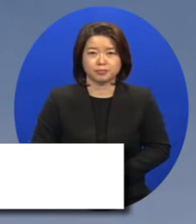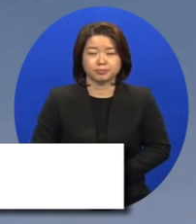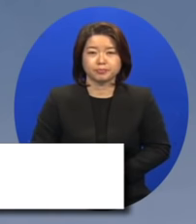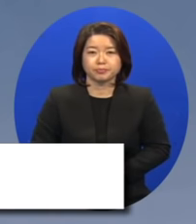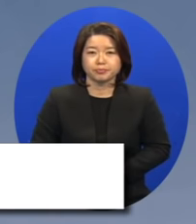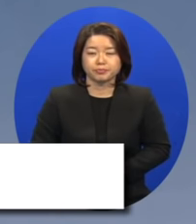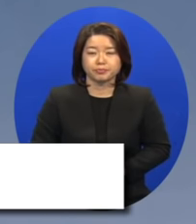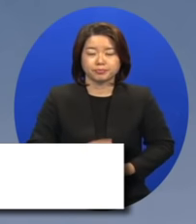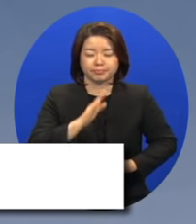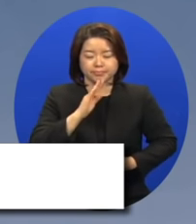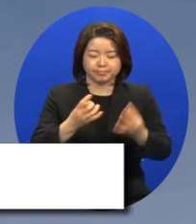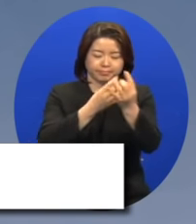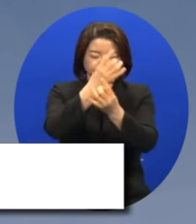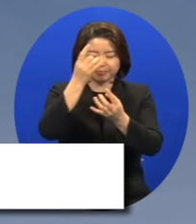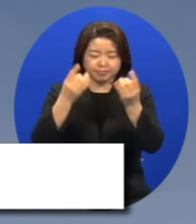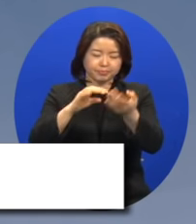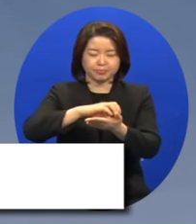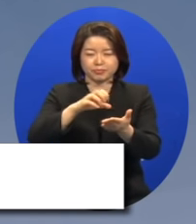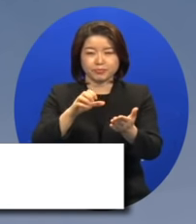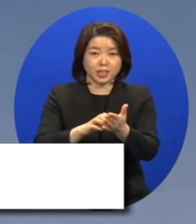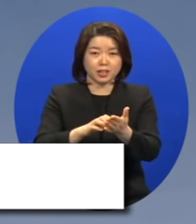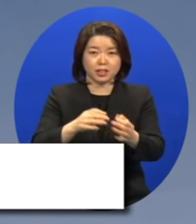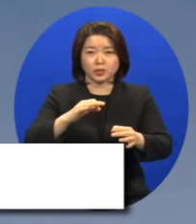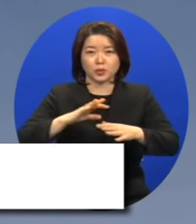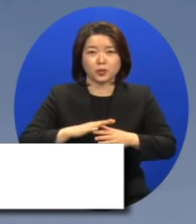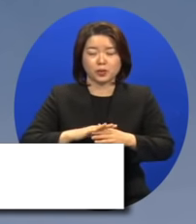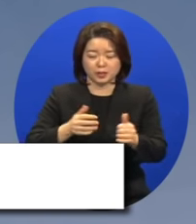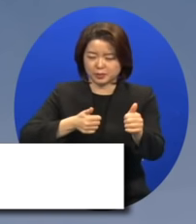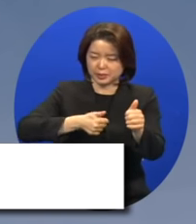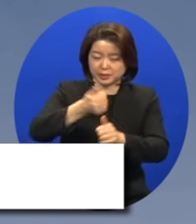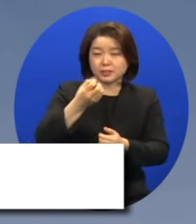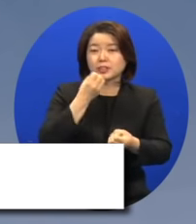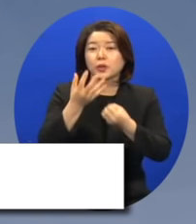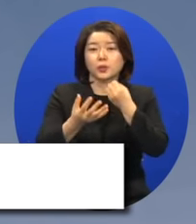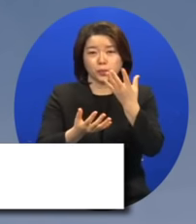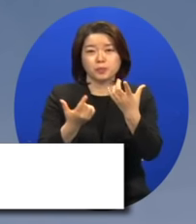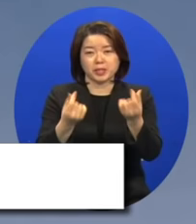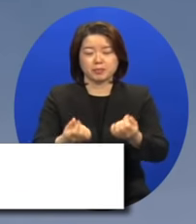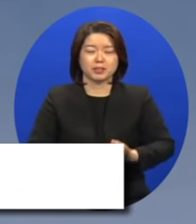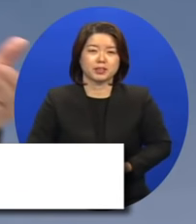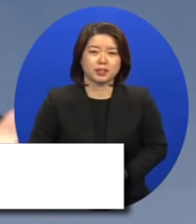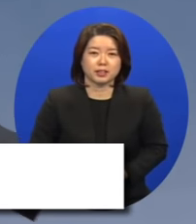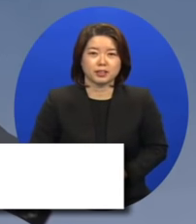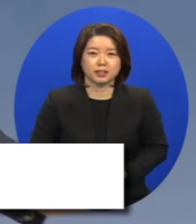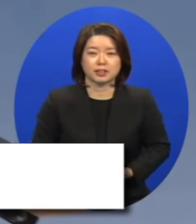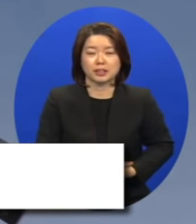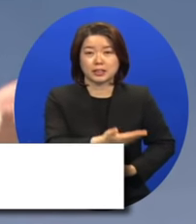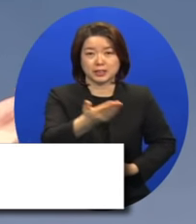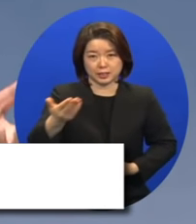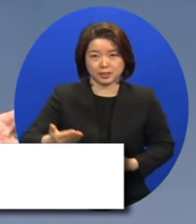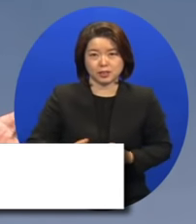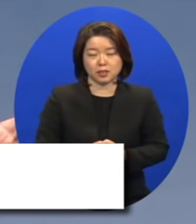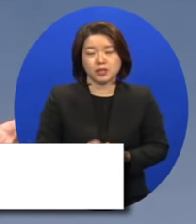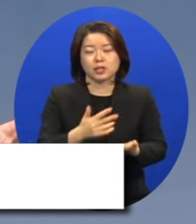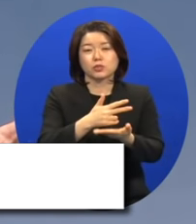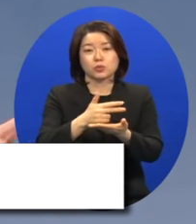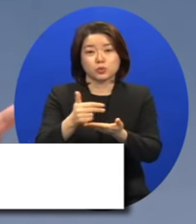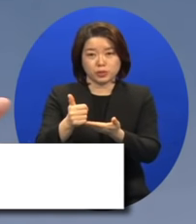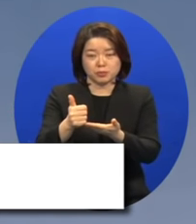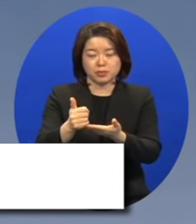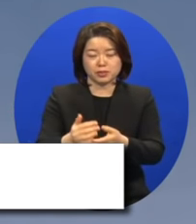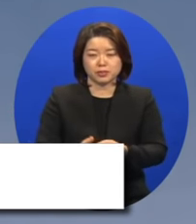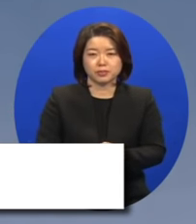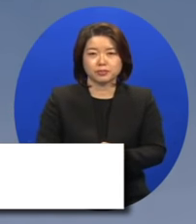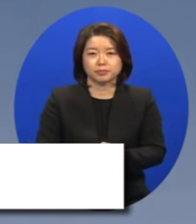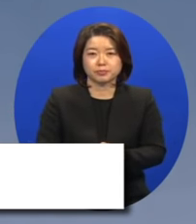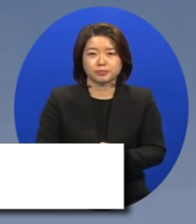.이는황홀 할정도로멋진승리의고백입니다 .여러분,주님